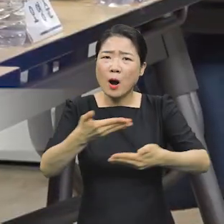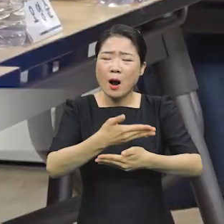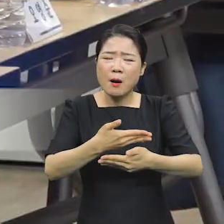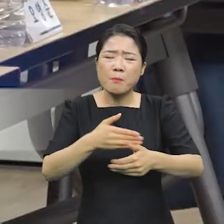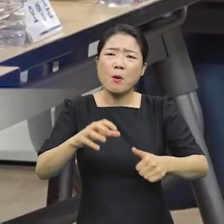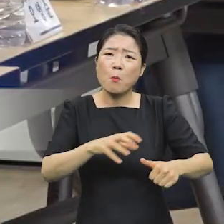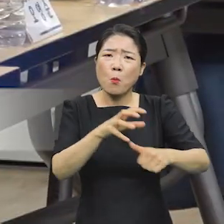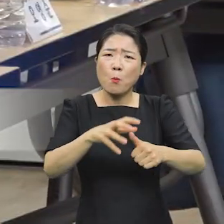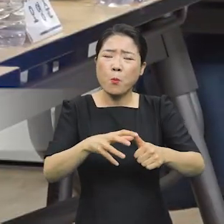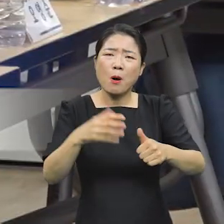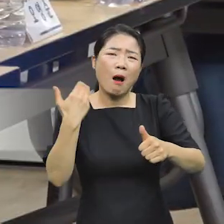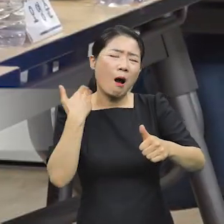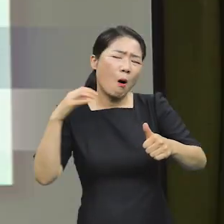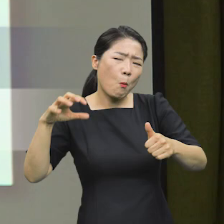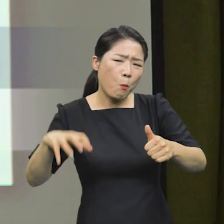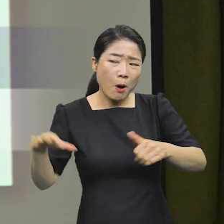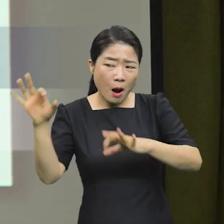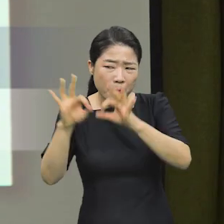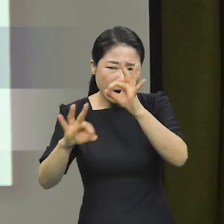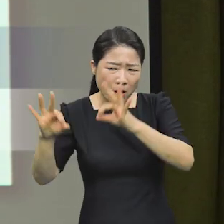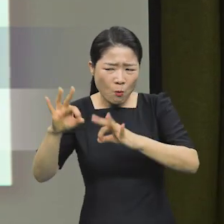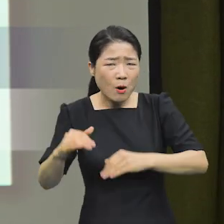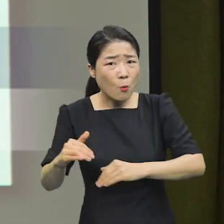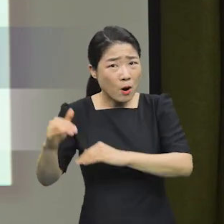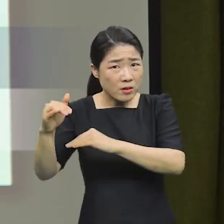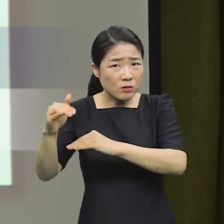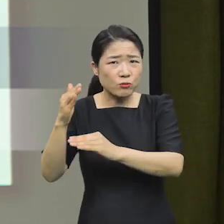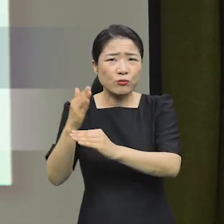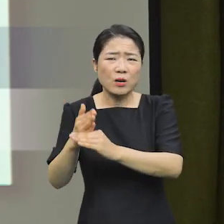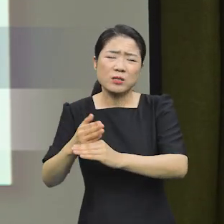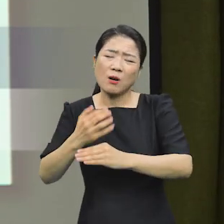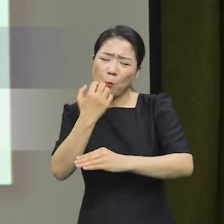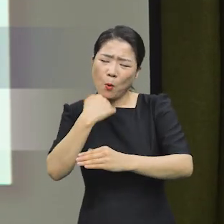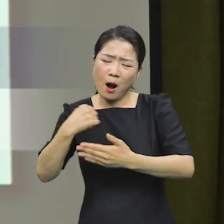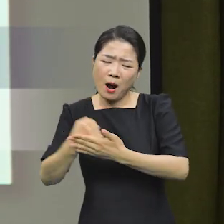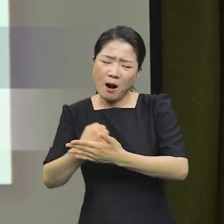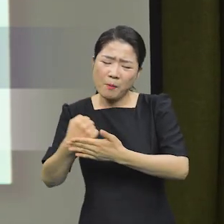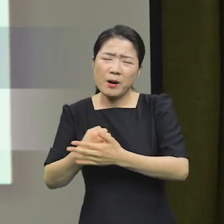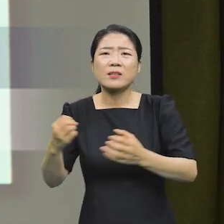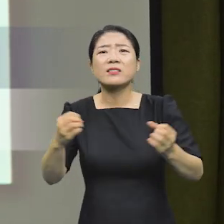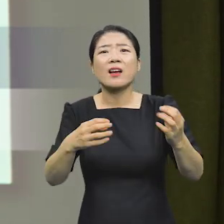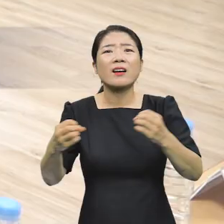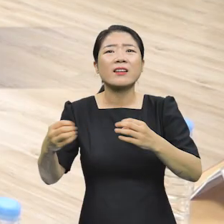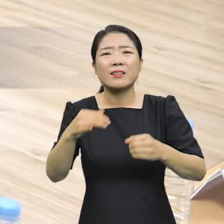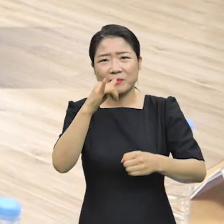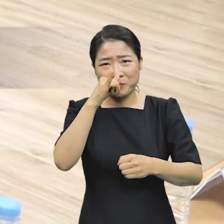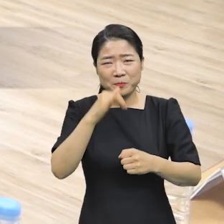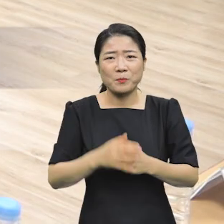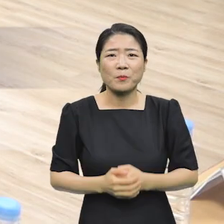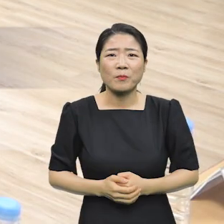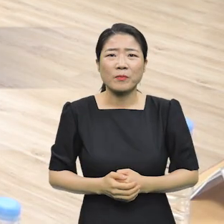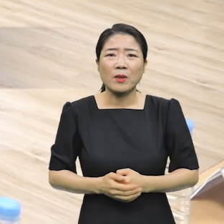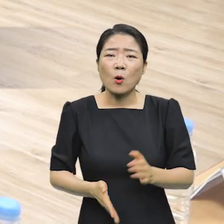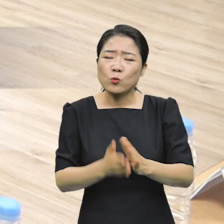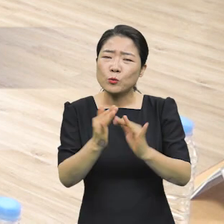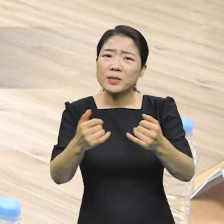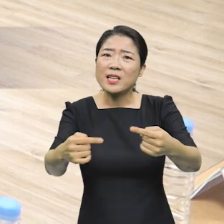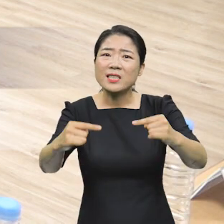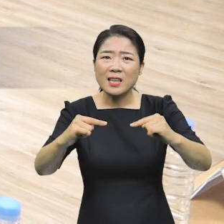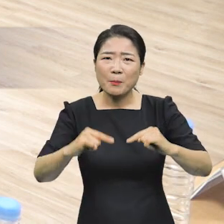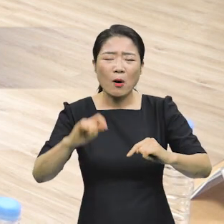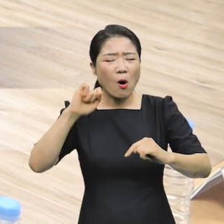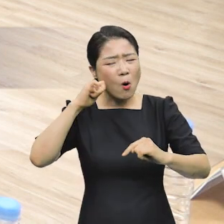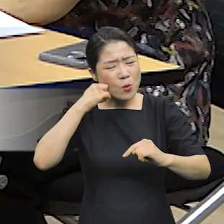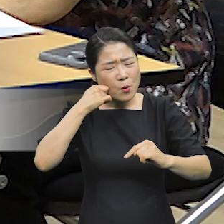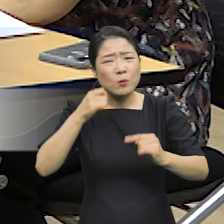복지사각지대 발굴 과정에서의 보람과 아쉬운 점 등 상세한 논의가 이어졌습니다 특히 주민들의 참여로